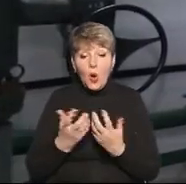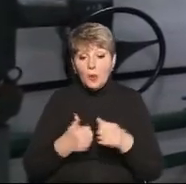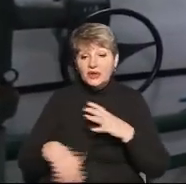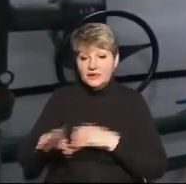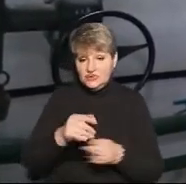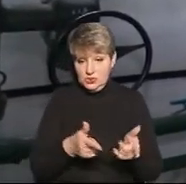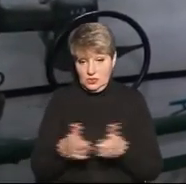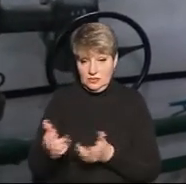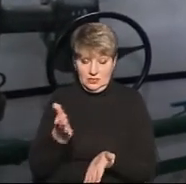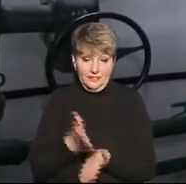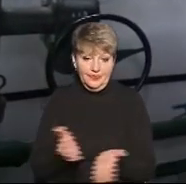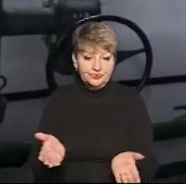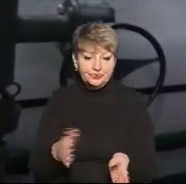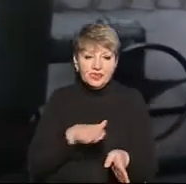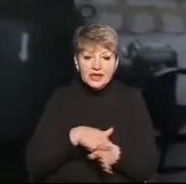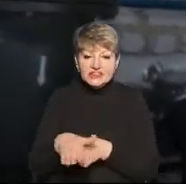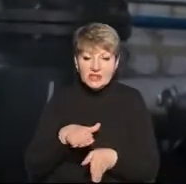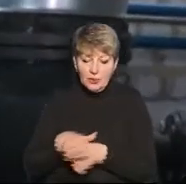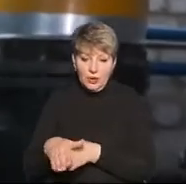готове, заповнена система